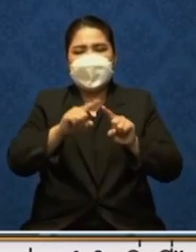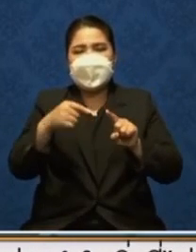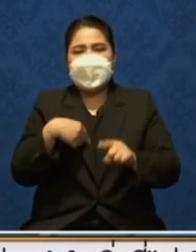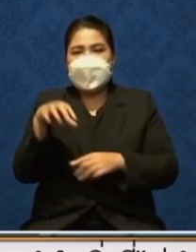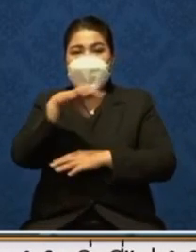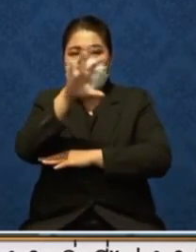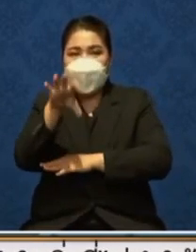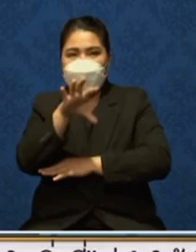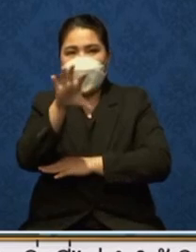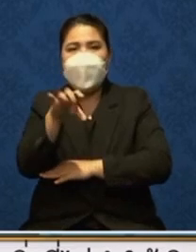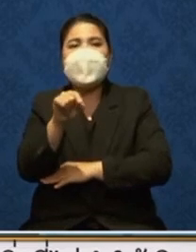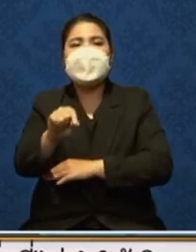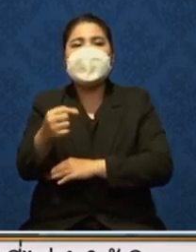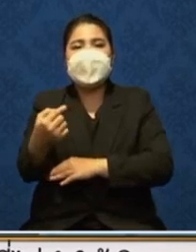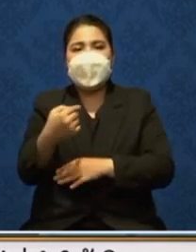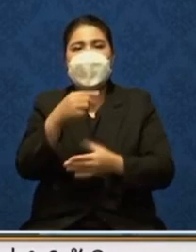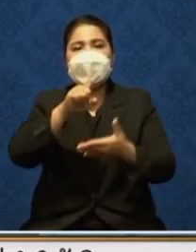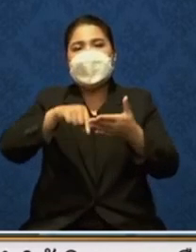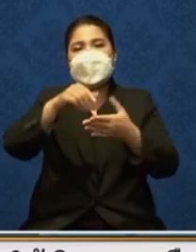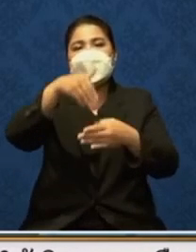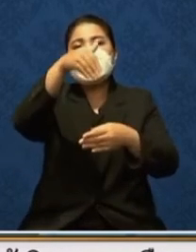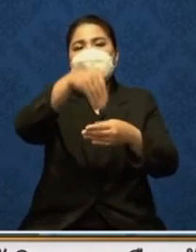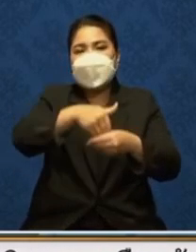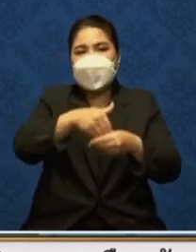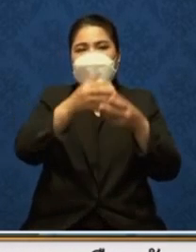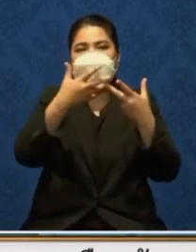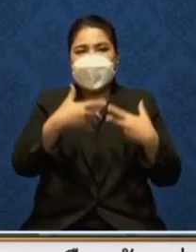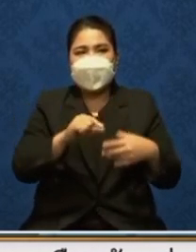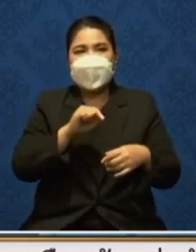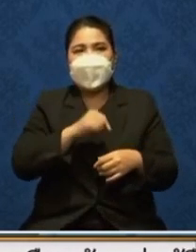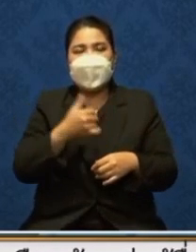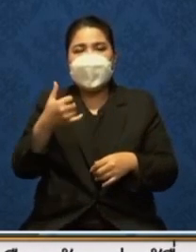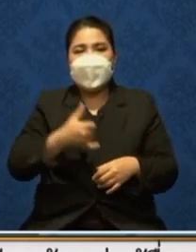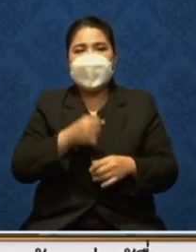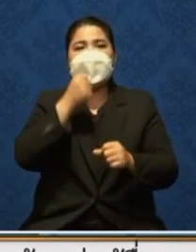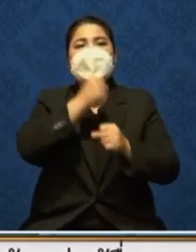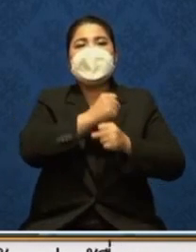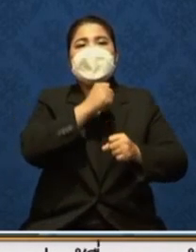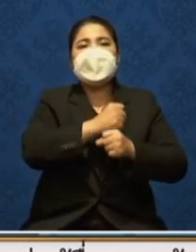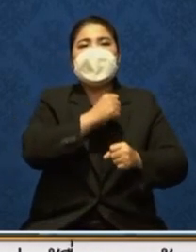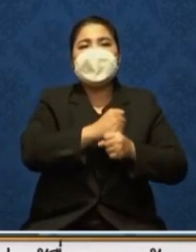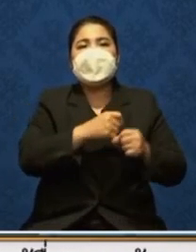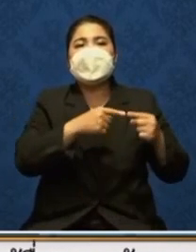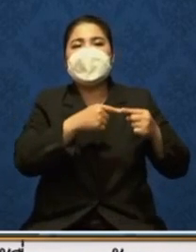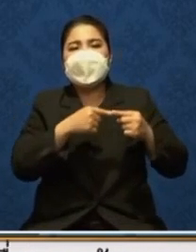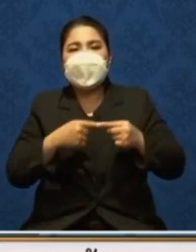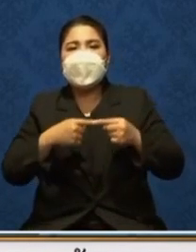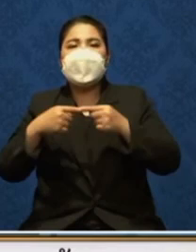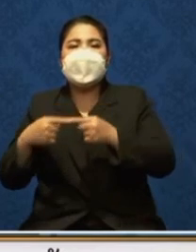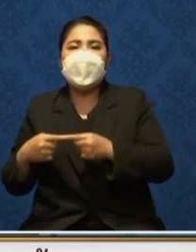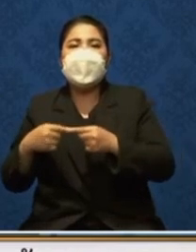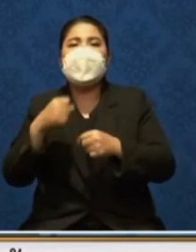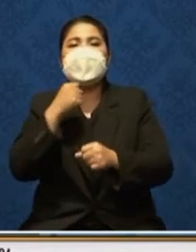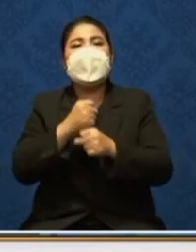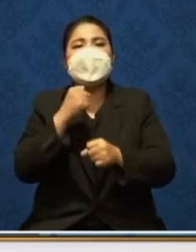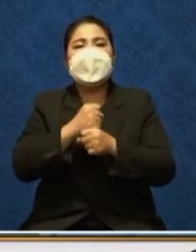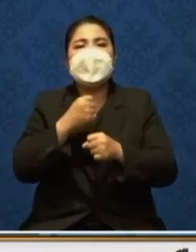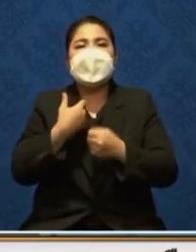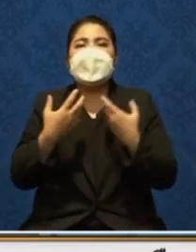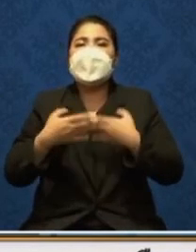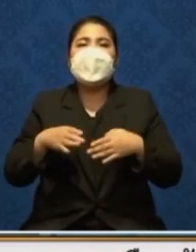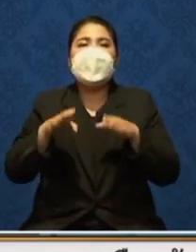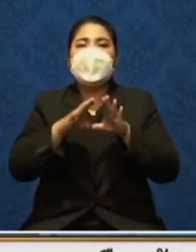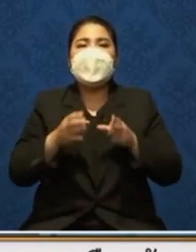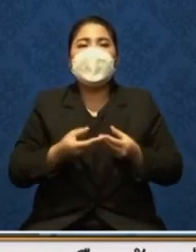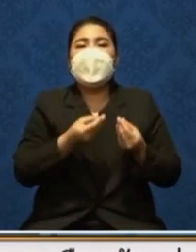เพื่อให้เลือกพวกพ้องของตัเองกลับเข้มาสู่อำน่าในครั้งแล้ว ครั้งเล่าเพื่อทจะกลับเข้ามาใ่ไวองหาผลประโยชให้กับคอบคัว ให้ก